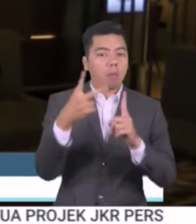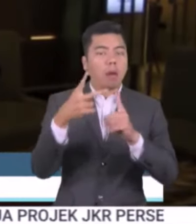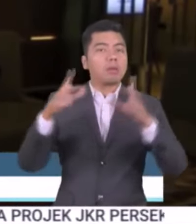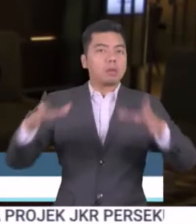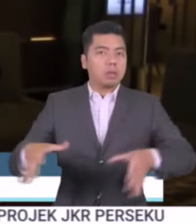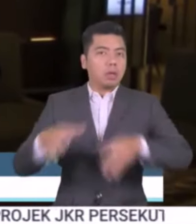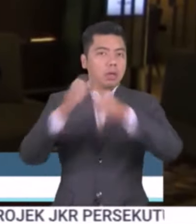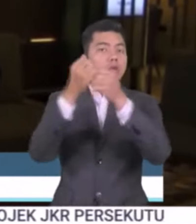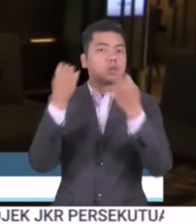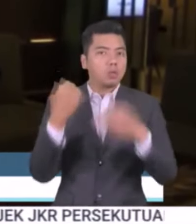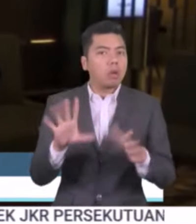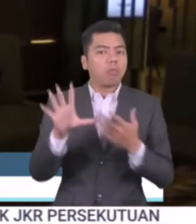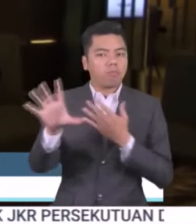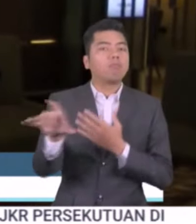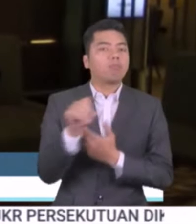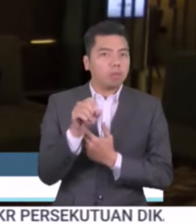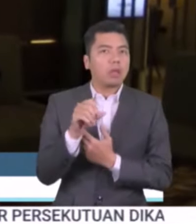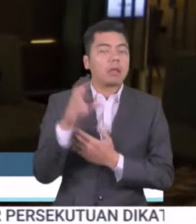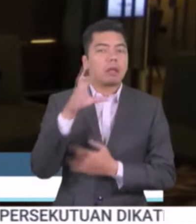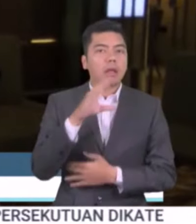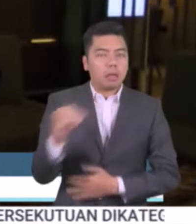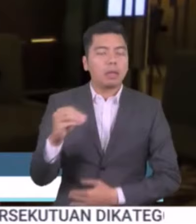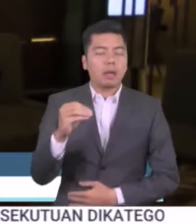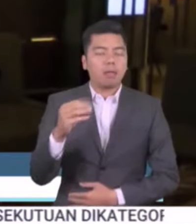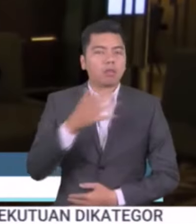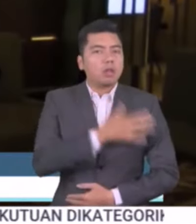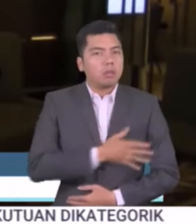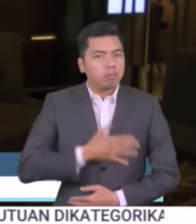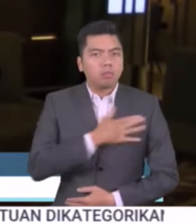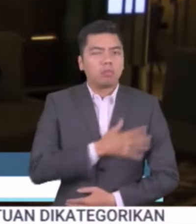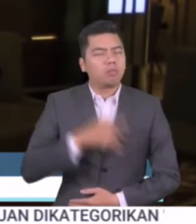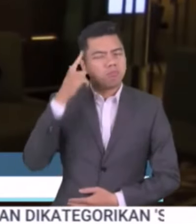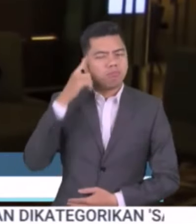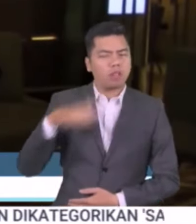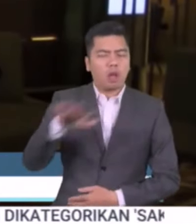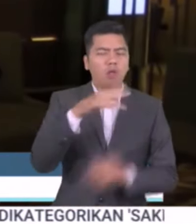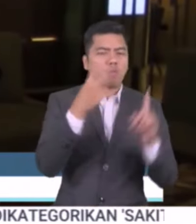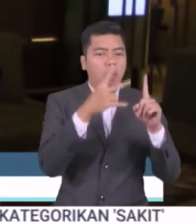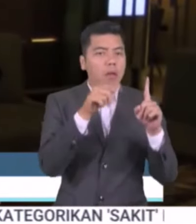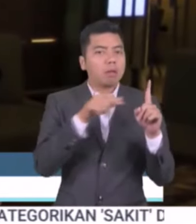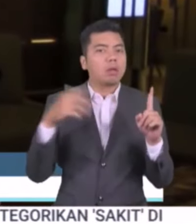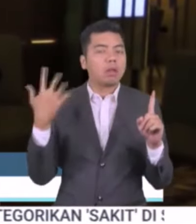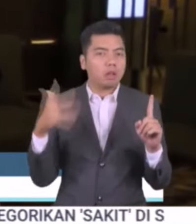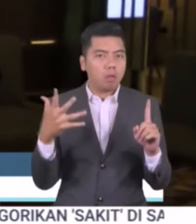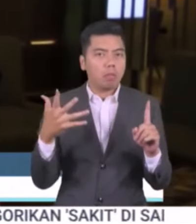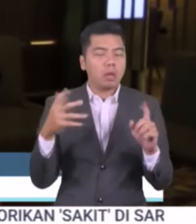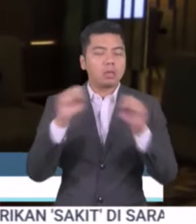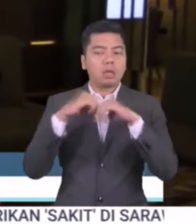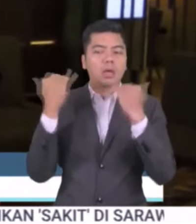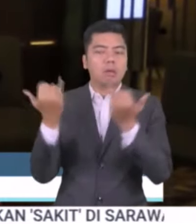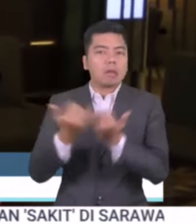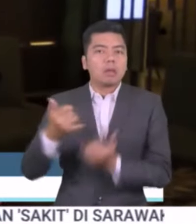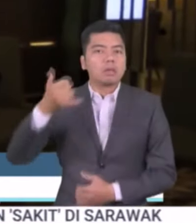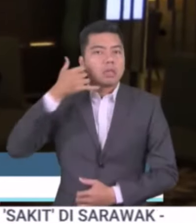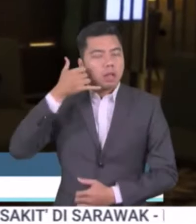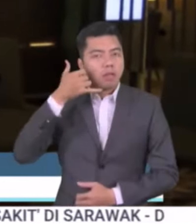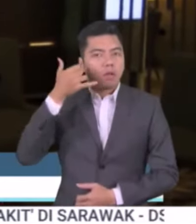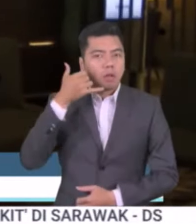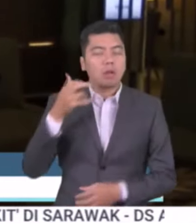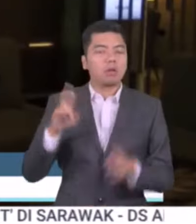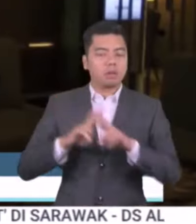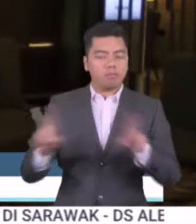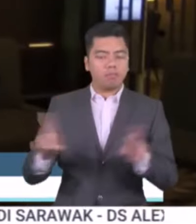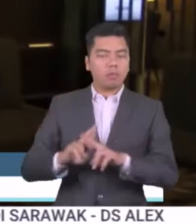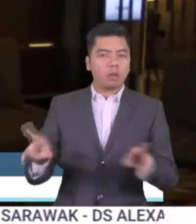dikenal pasti dan saya akan minta dalam 12 ke 15 menara ni Syarikat telco